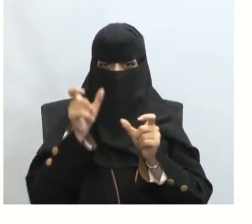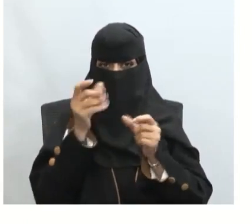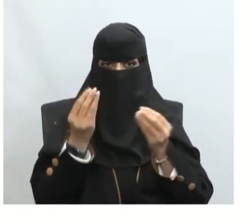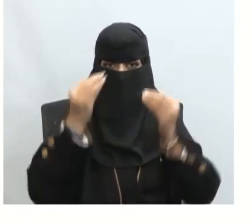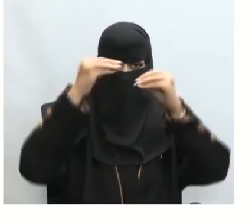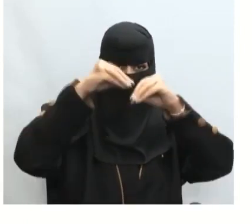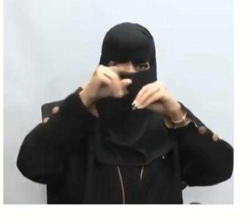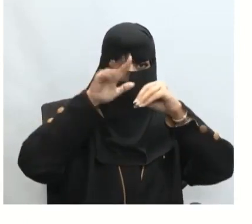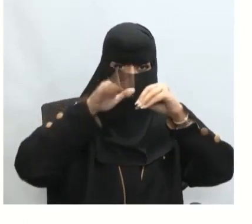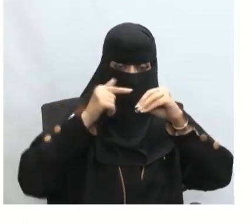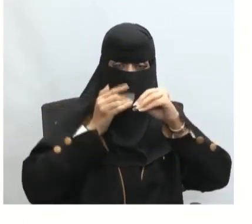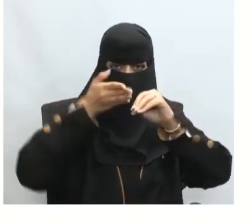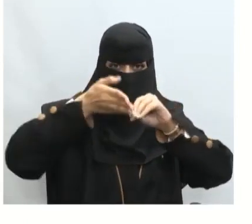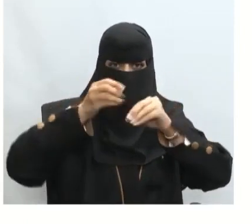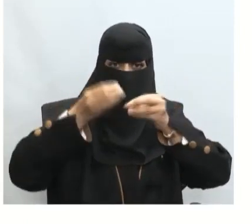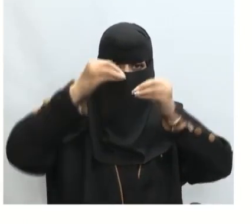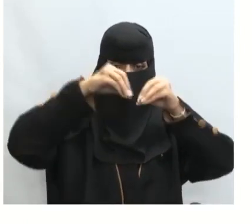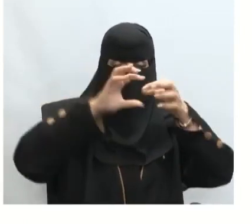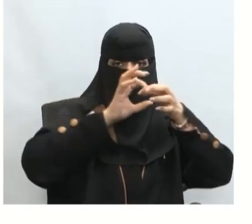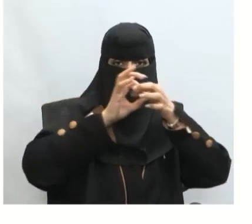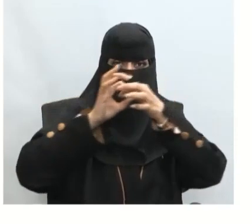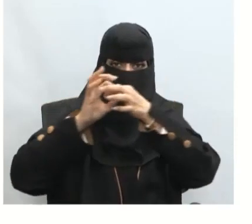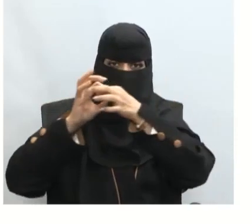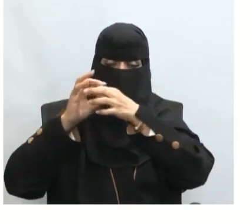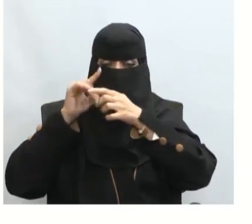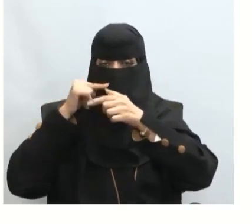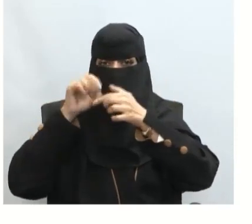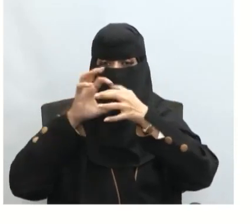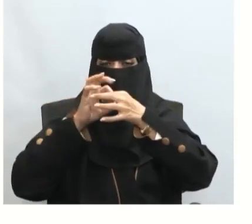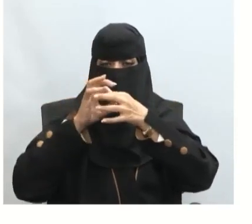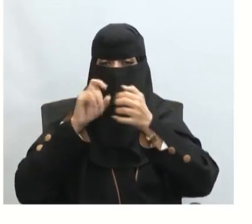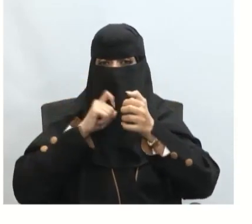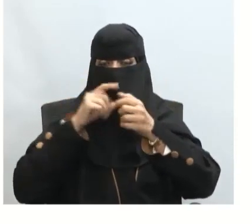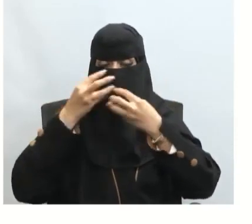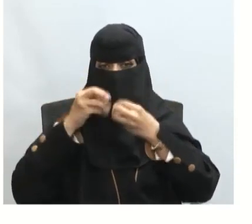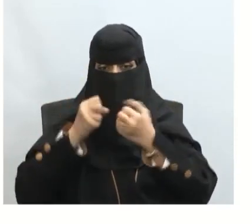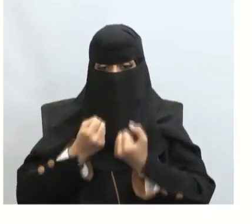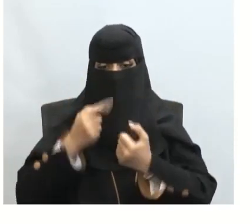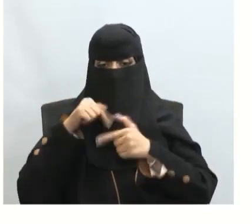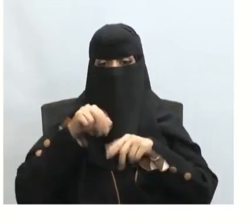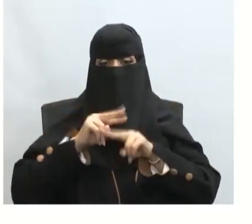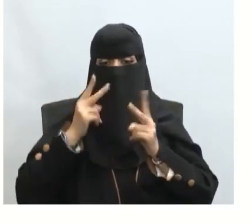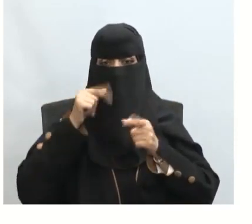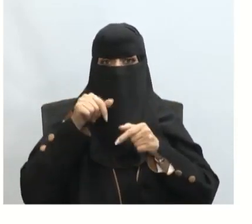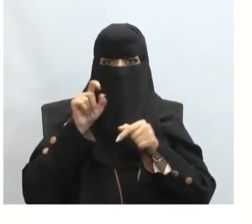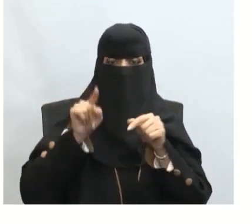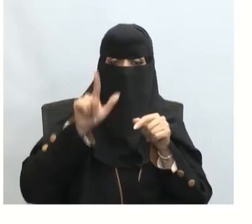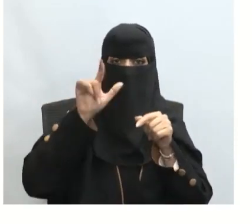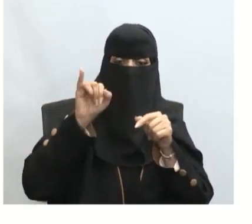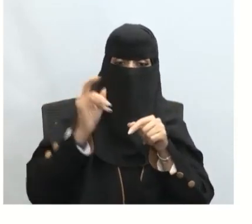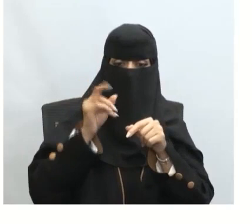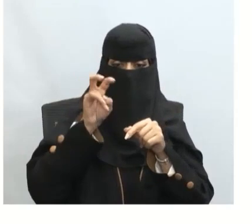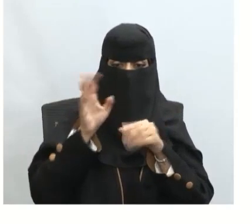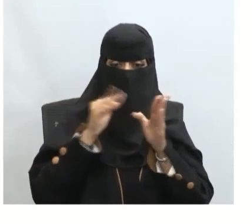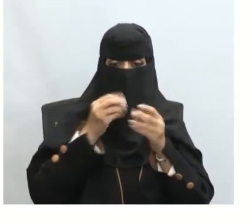انني اضيف جزيئات معناه انها غير مشبع ما الاختلاف بينه وبين